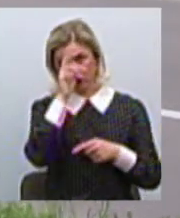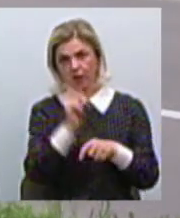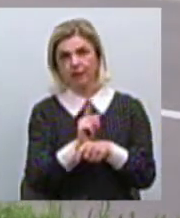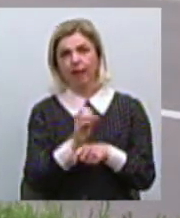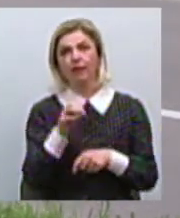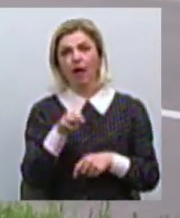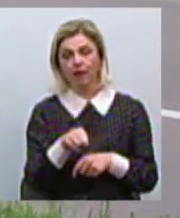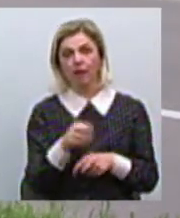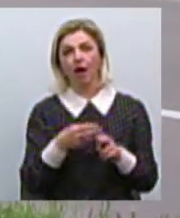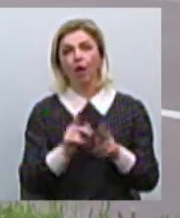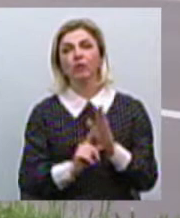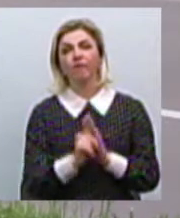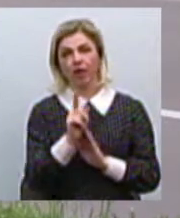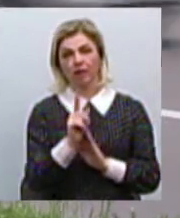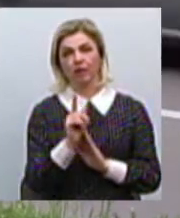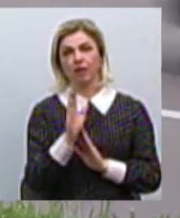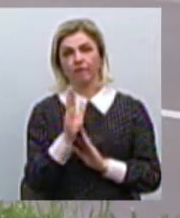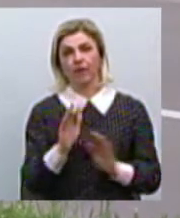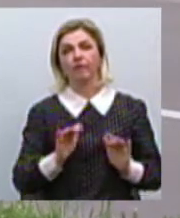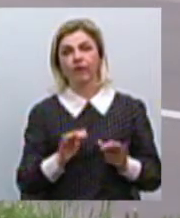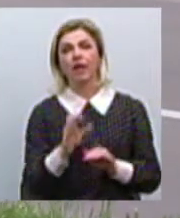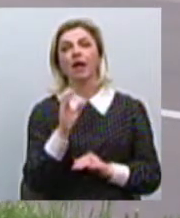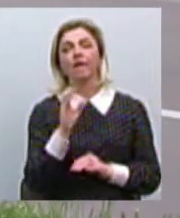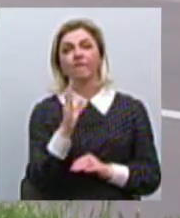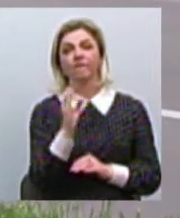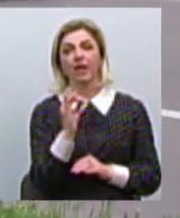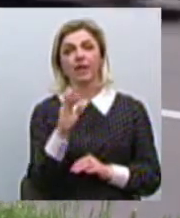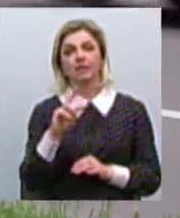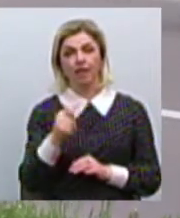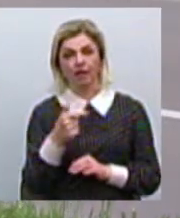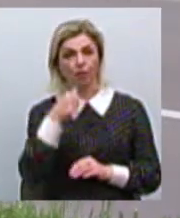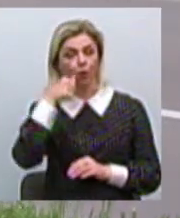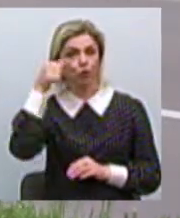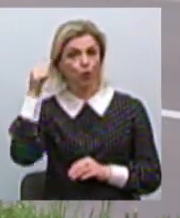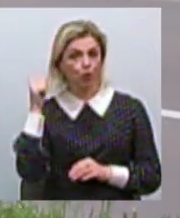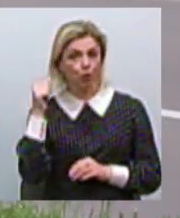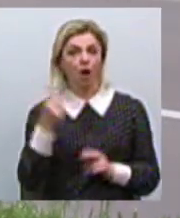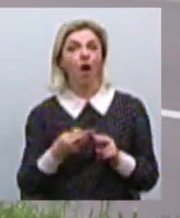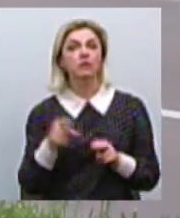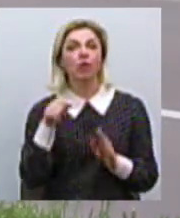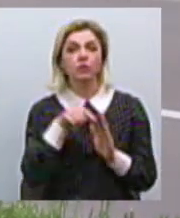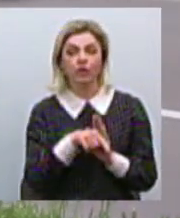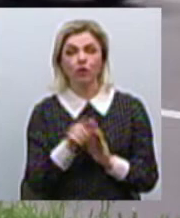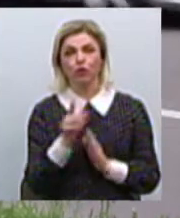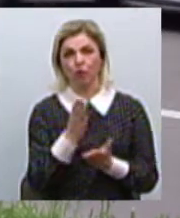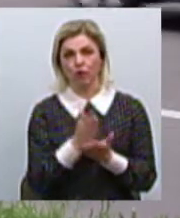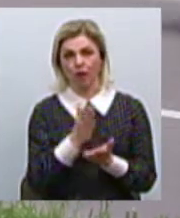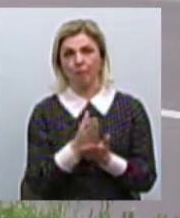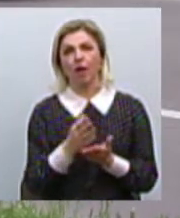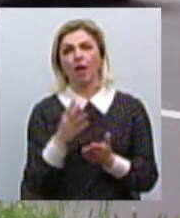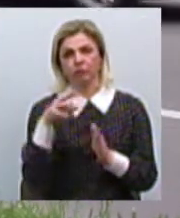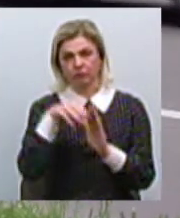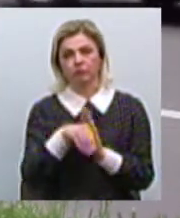були введені в дію в вересні прошлого року. А це означає, що вона має на своєму борту не